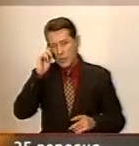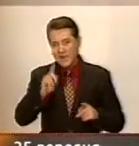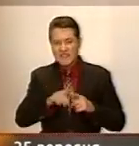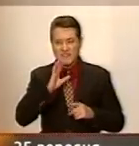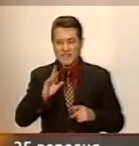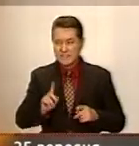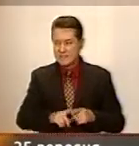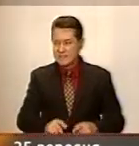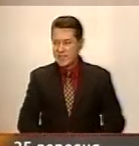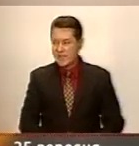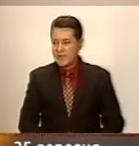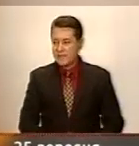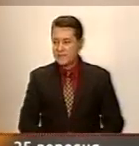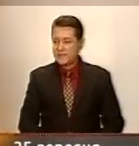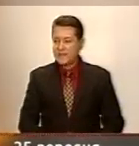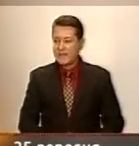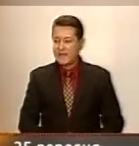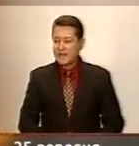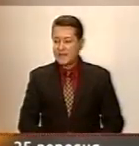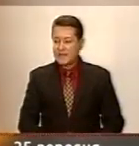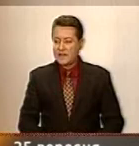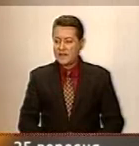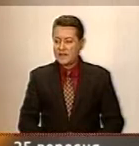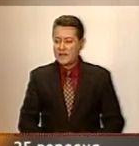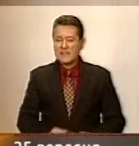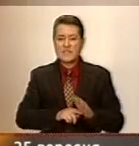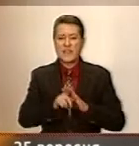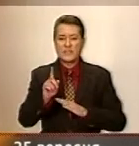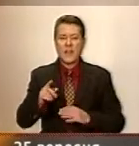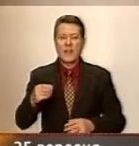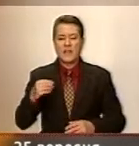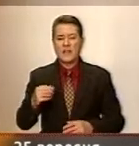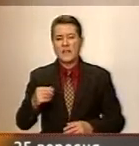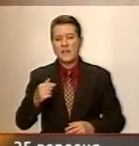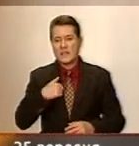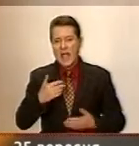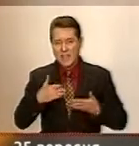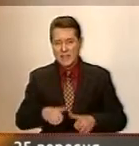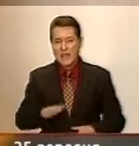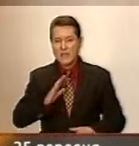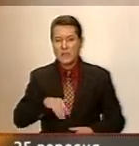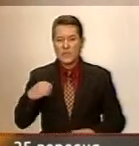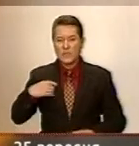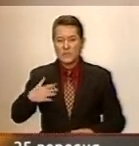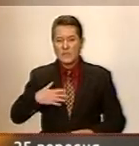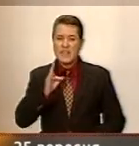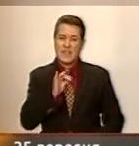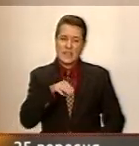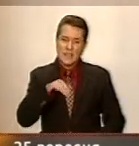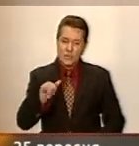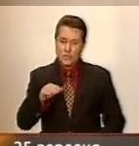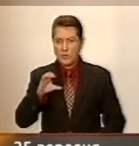Спочатку жила я, родилась, потім усиновили Нікіту з Петі,